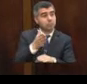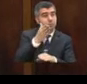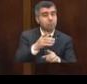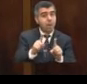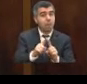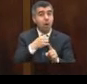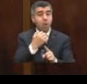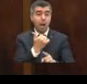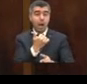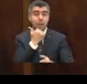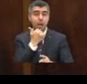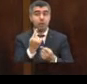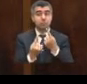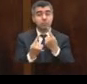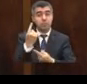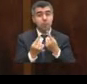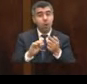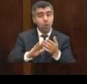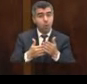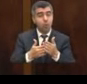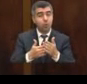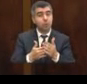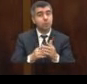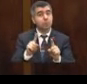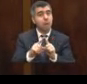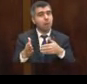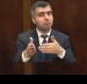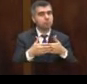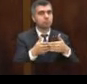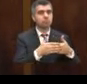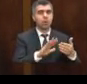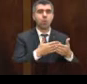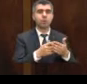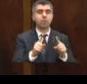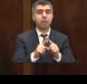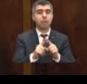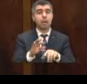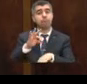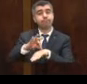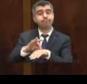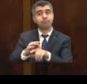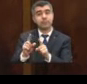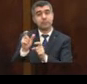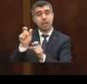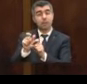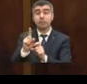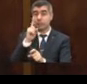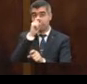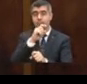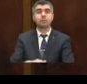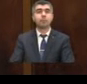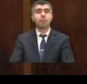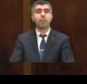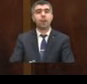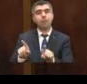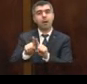التأديبية والقضائية لكل المخالفات التي تهدد صحة وحياة العاملين ومخالطيهم. لقد جاء إعلان الحكومة عن تبني